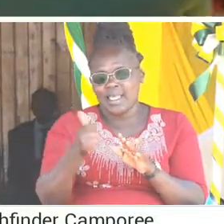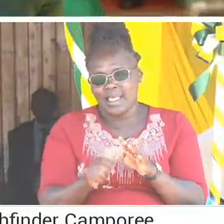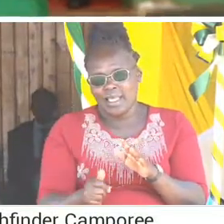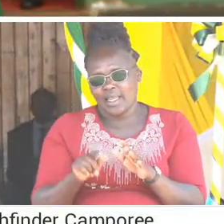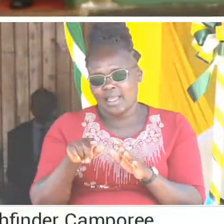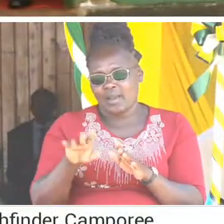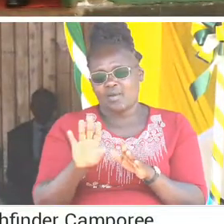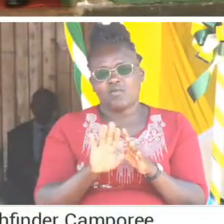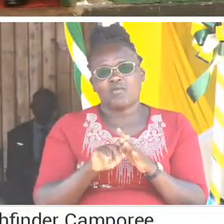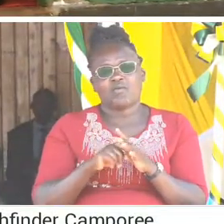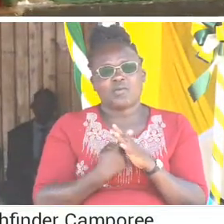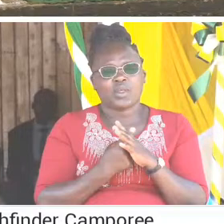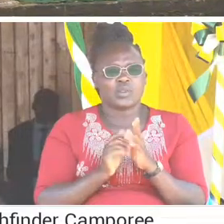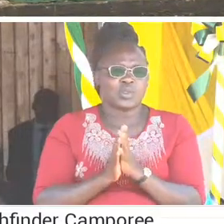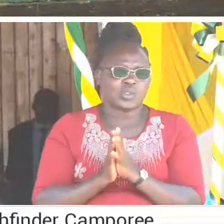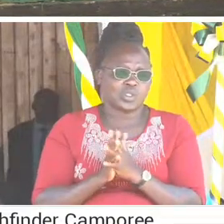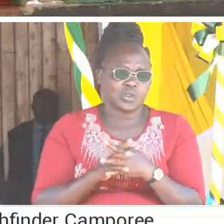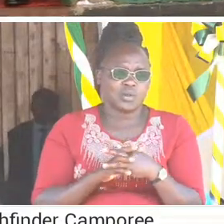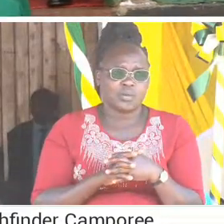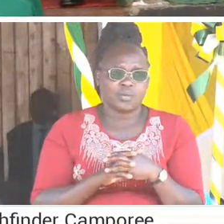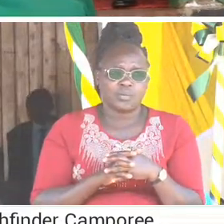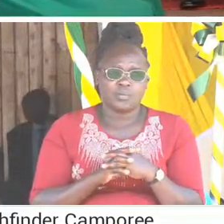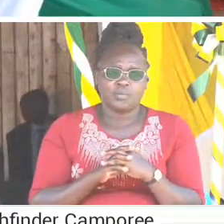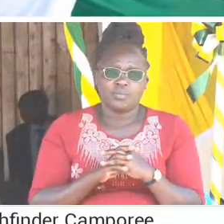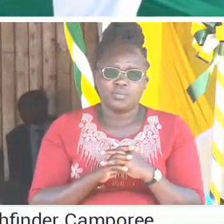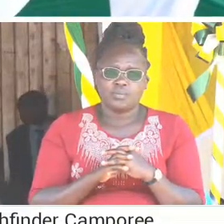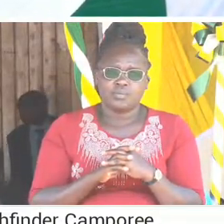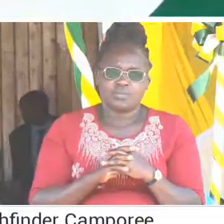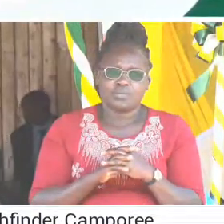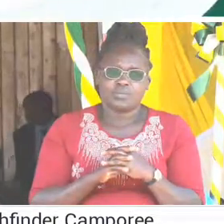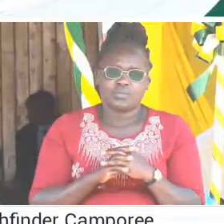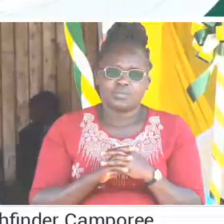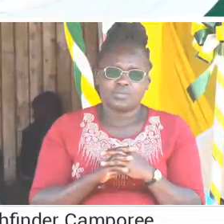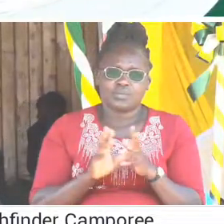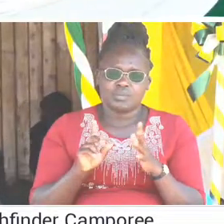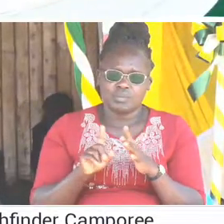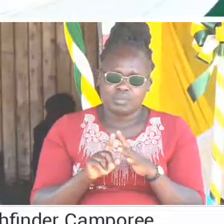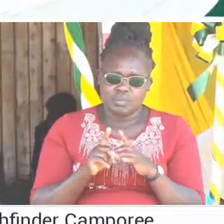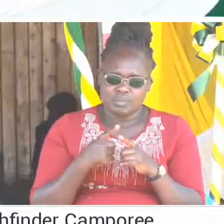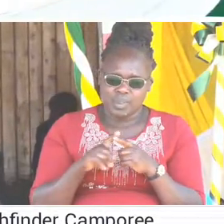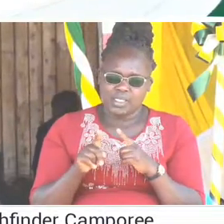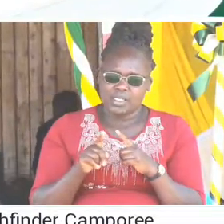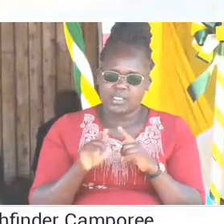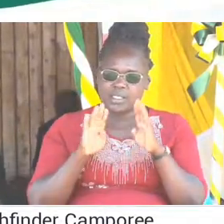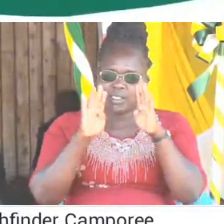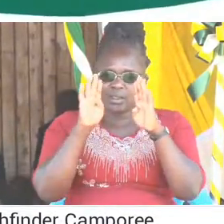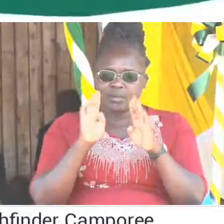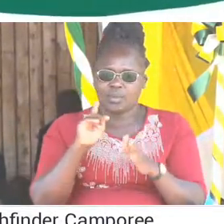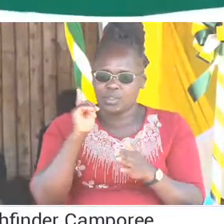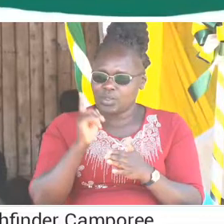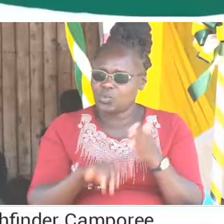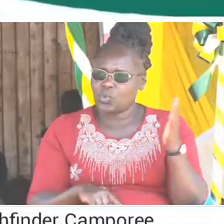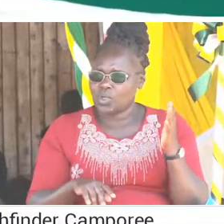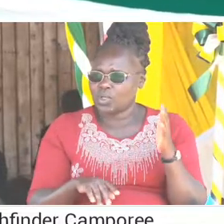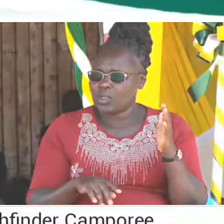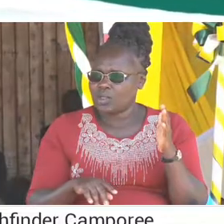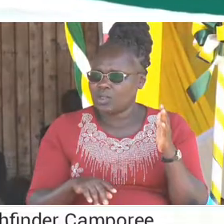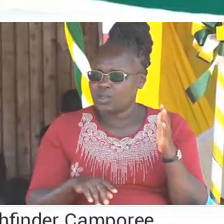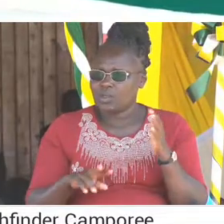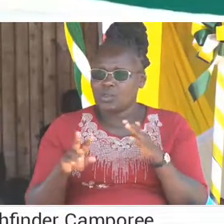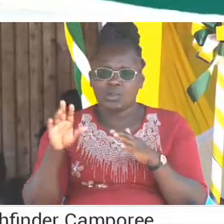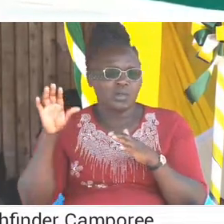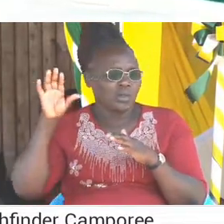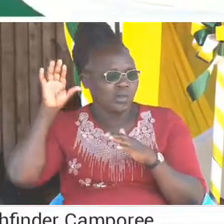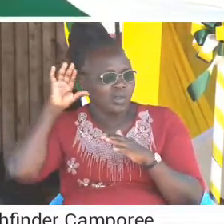barikiwa. Lakini kigezo ni kusikia sauti ya Bwana. Pastor. Utabarikiwa uingiapo. Wewe